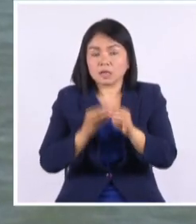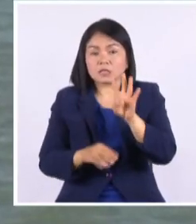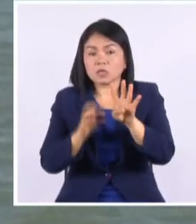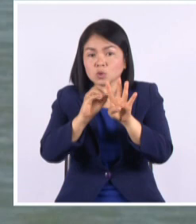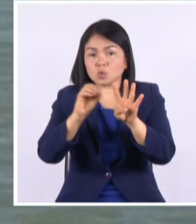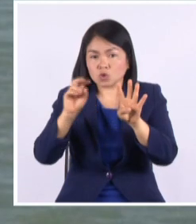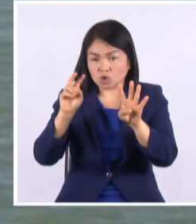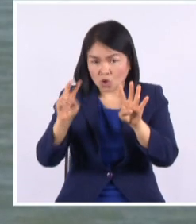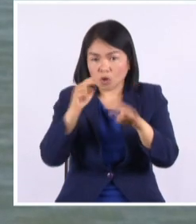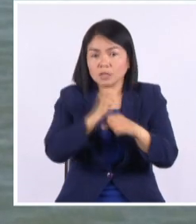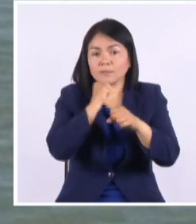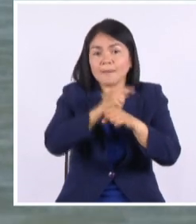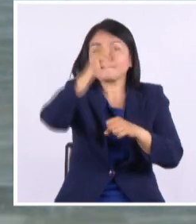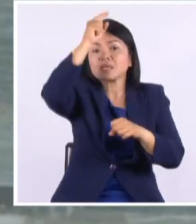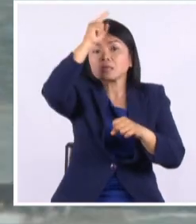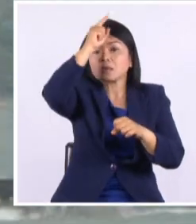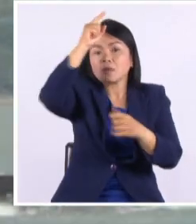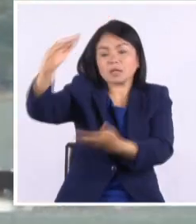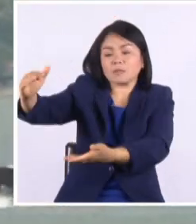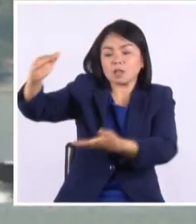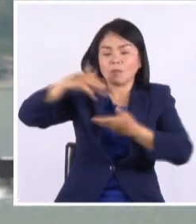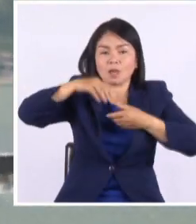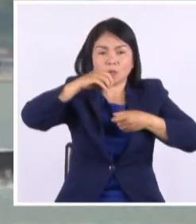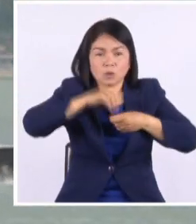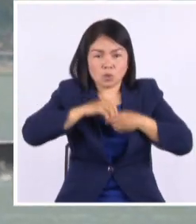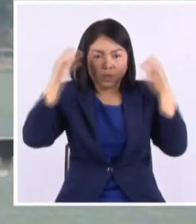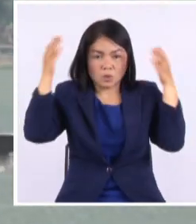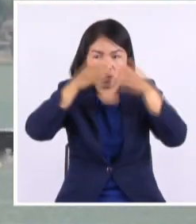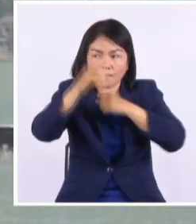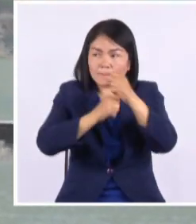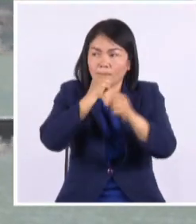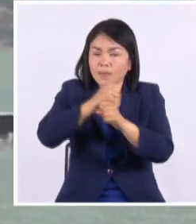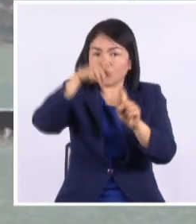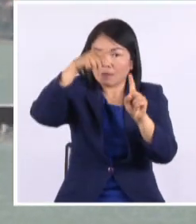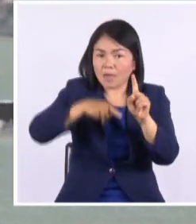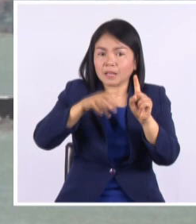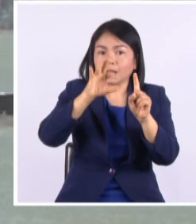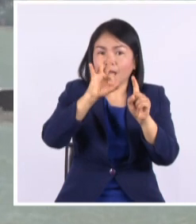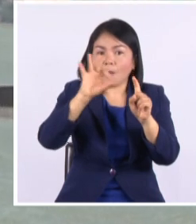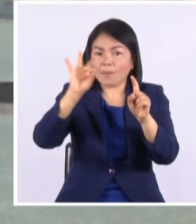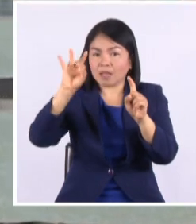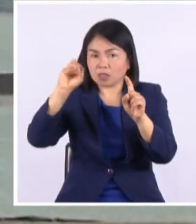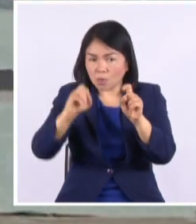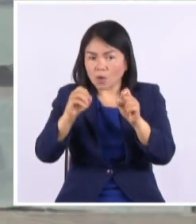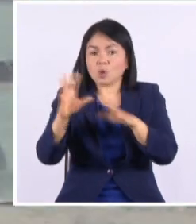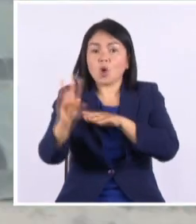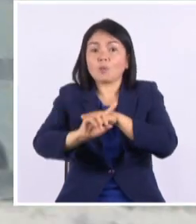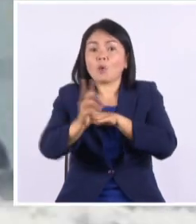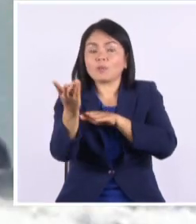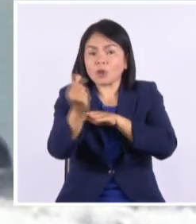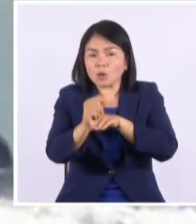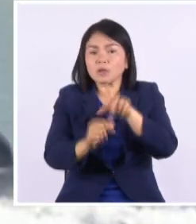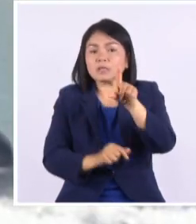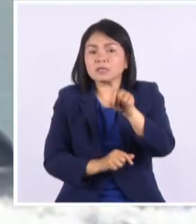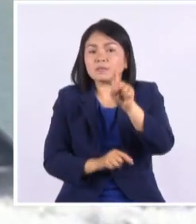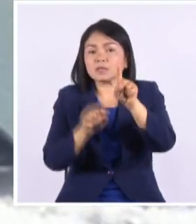นี่นำเข้าประจำการในกองทัพเรืออินโดนีเซียตั้งแต่ช่วงปี 1980มีความเร็วในการเล่นอยู่ที่ 21.5น็อตและสามารถรอง